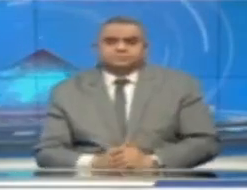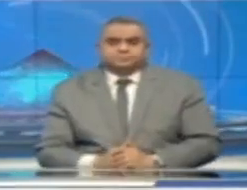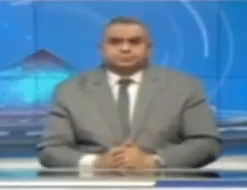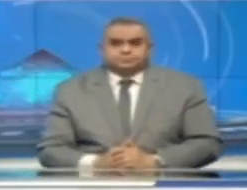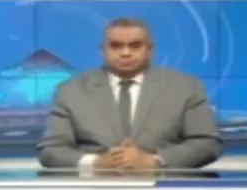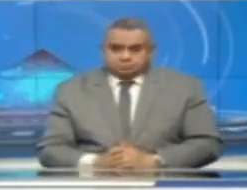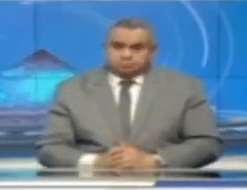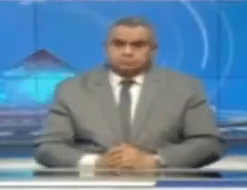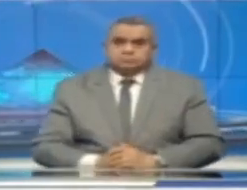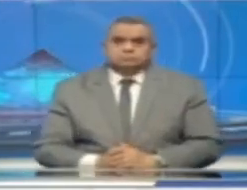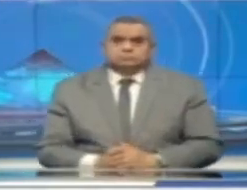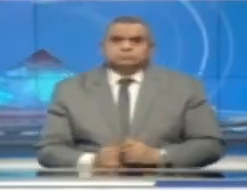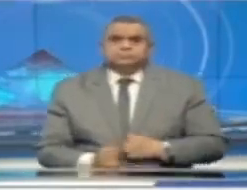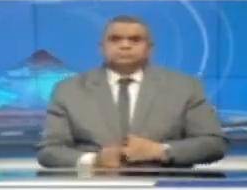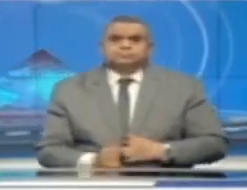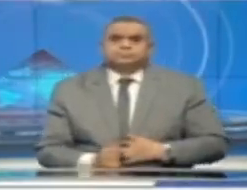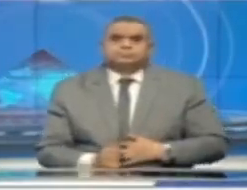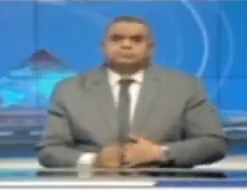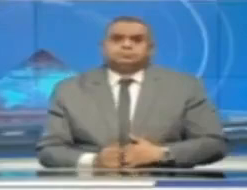بالانسانيه والامل